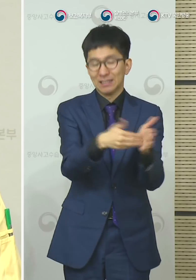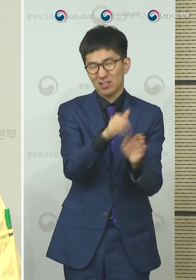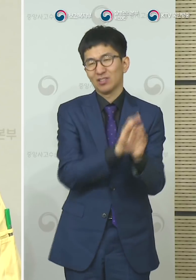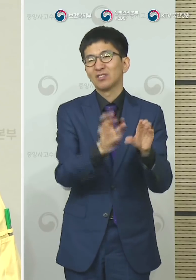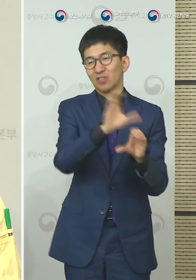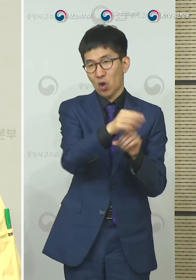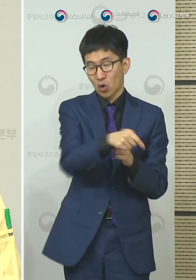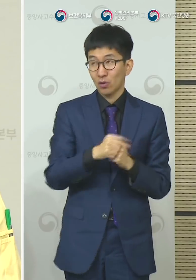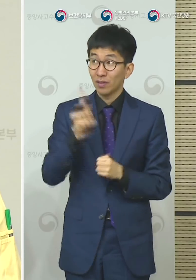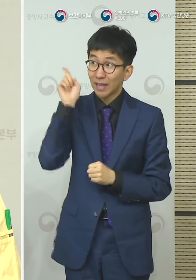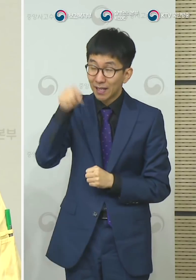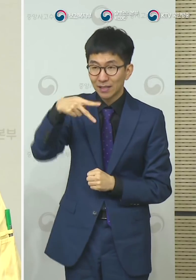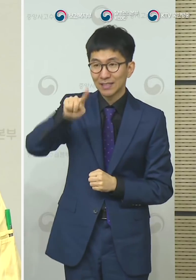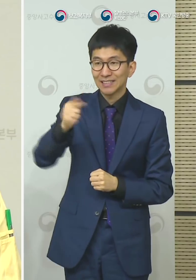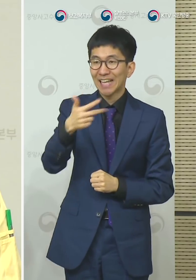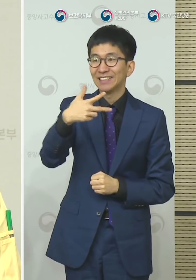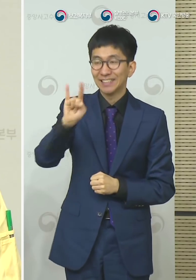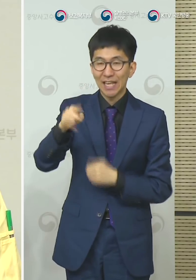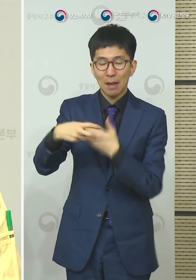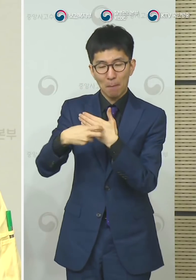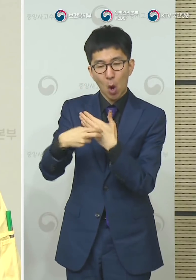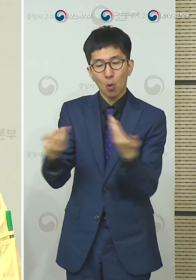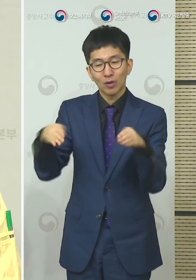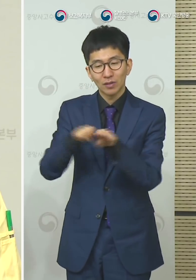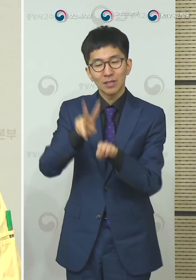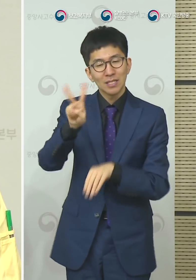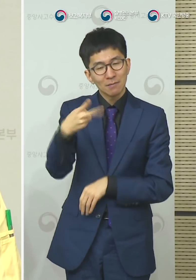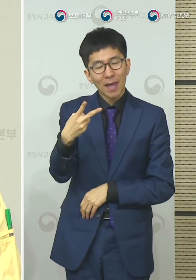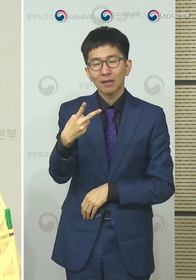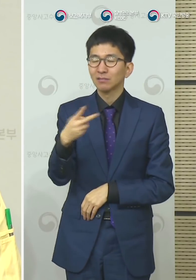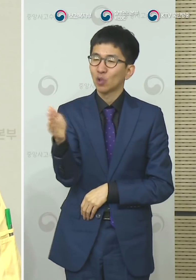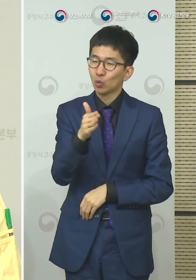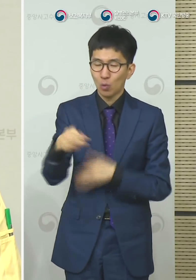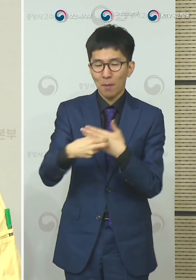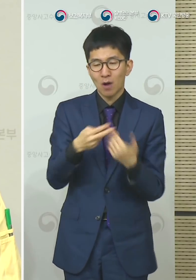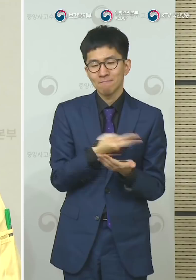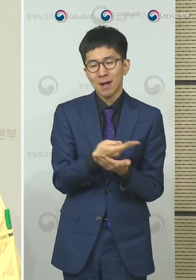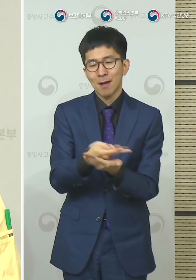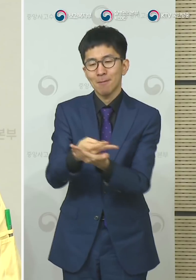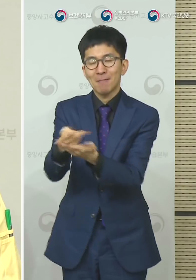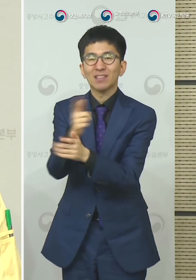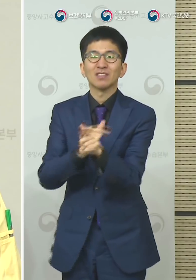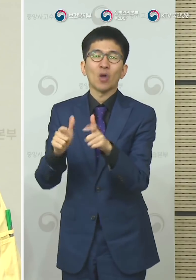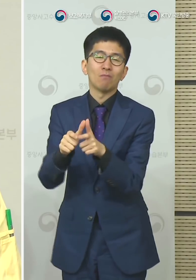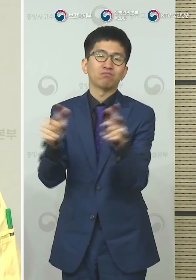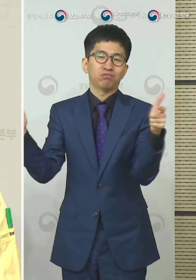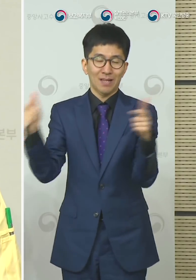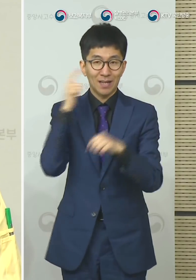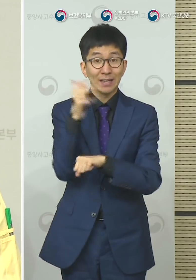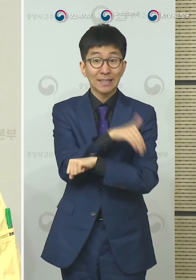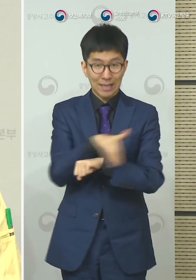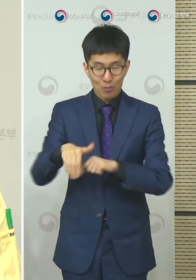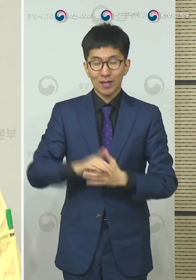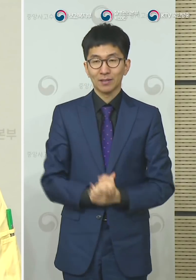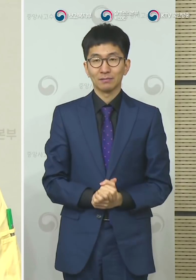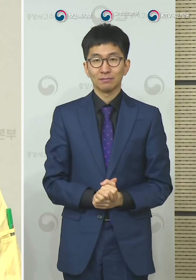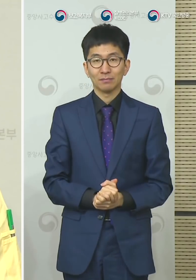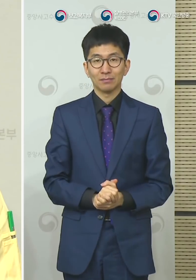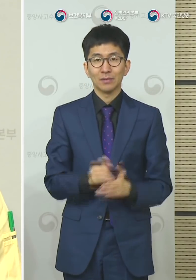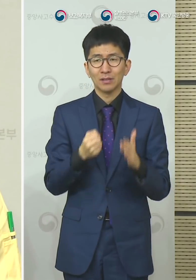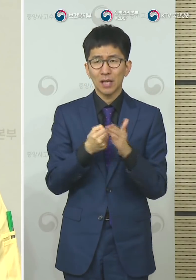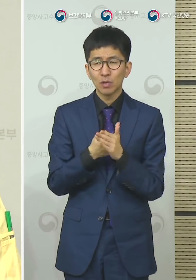대구 산재병원 에서 한 200병상 정도가 확보가 되는 등의 조치들이 이루어집니다. 그래서 최대한